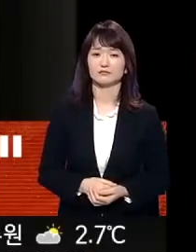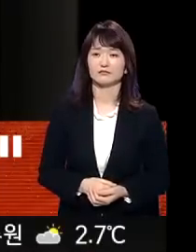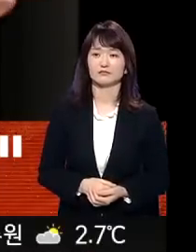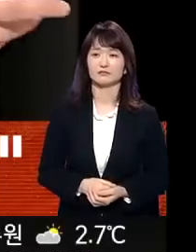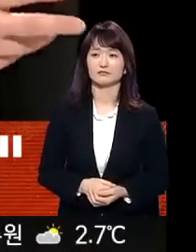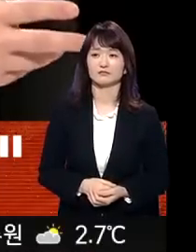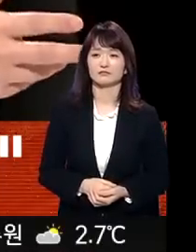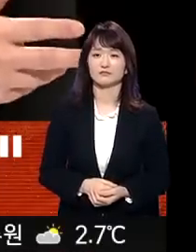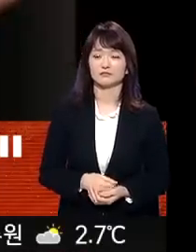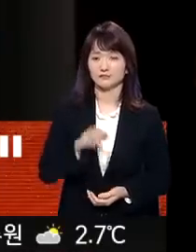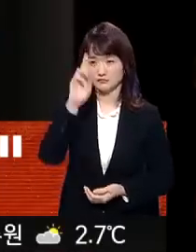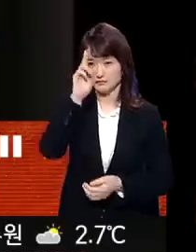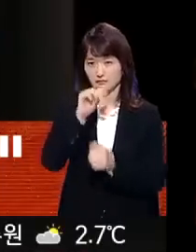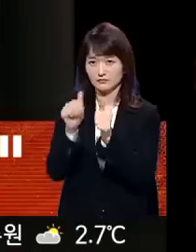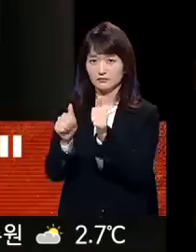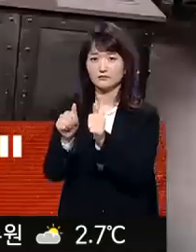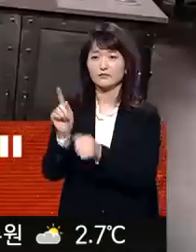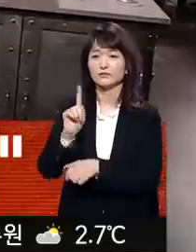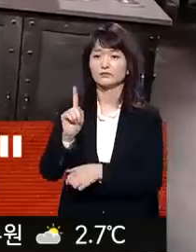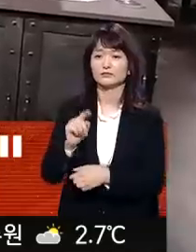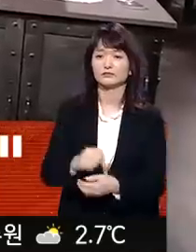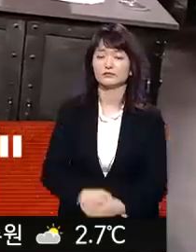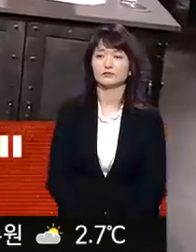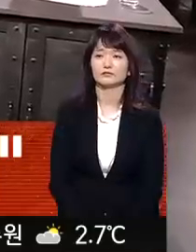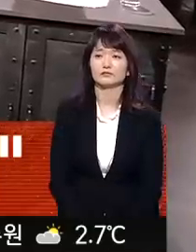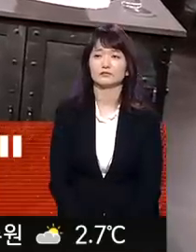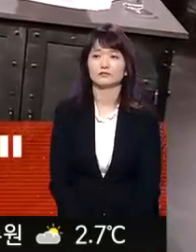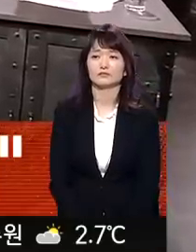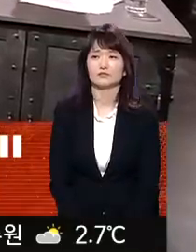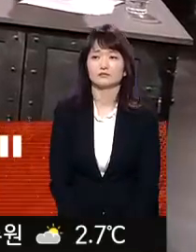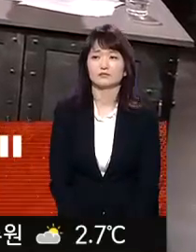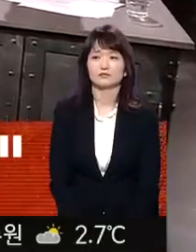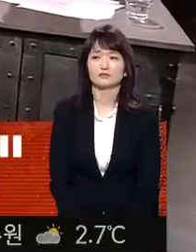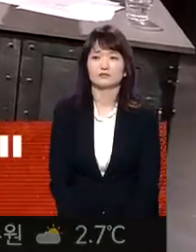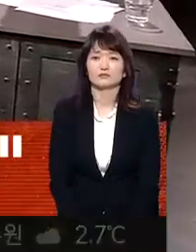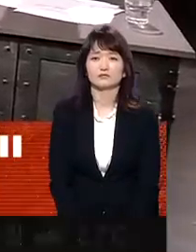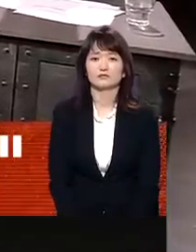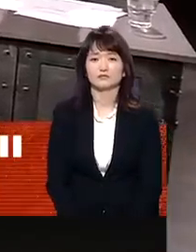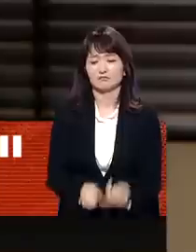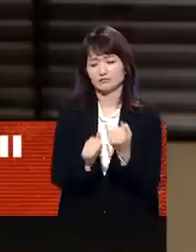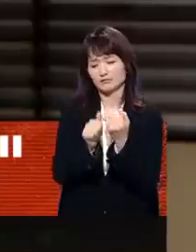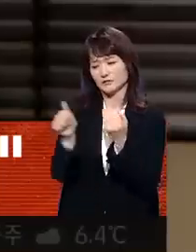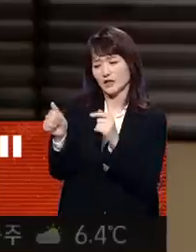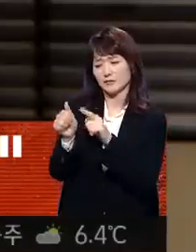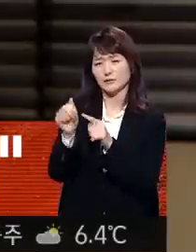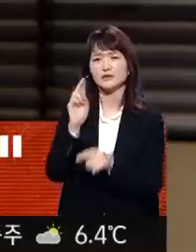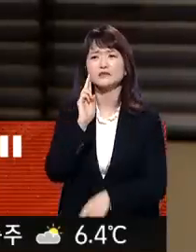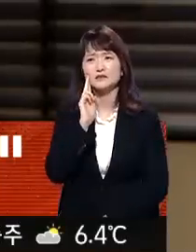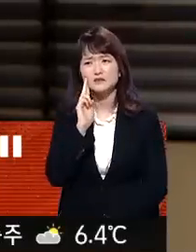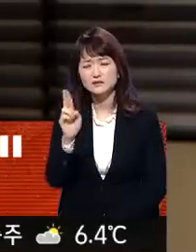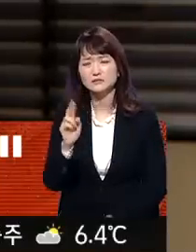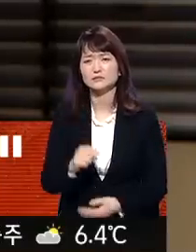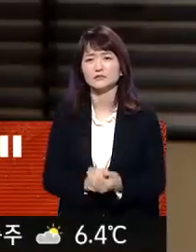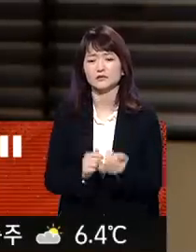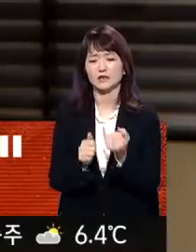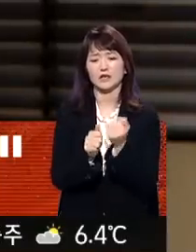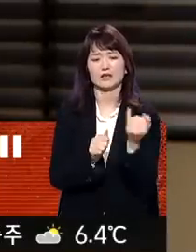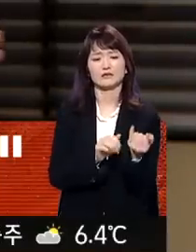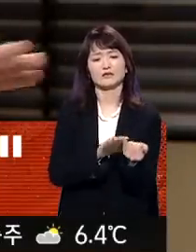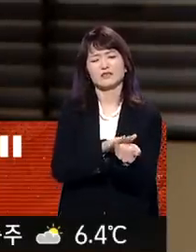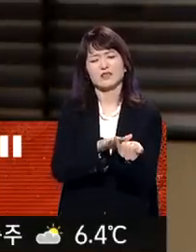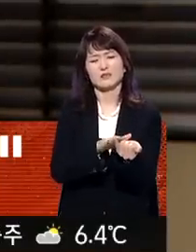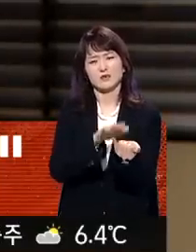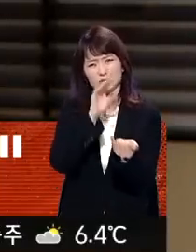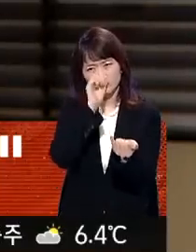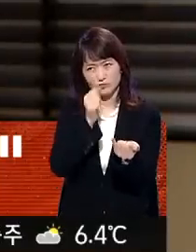우리 박 변호사님부터. 네. 뭐 하여튼 그 과한 것 같아요. 만지고 이런 거는 뭐 좋은데 뭐 너무 막 만지고